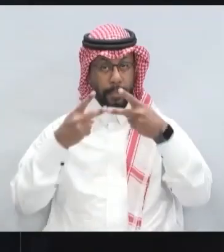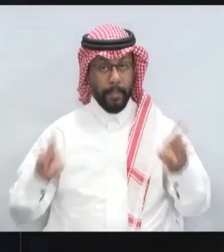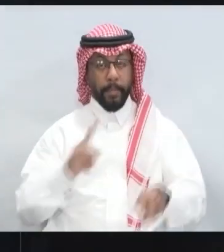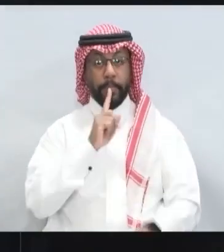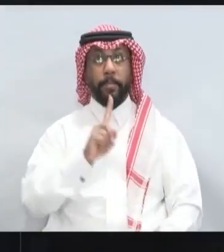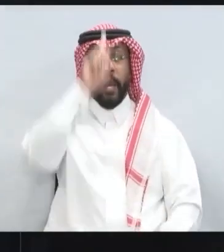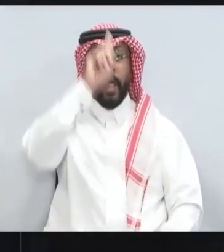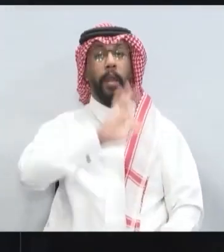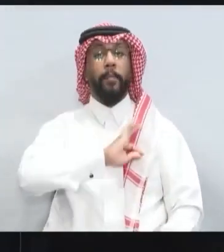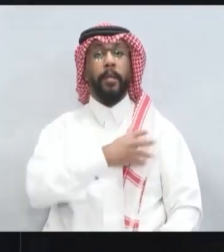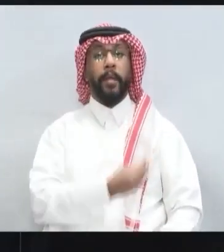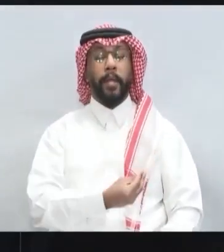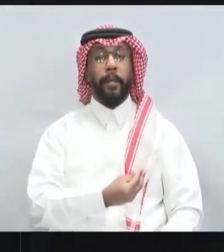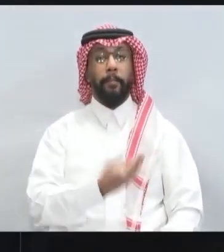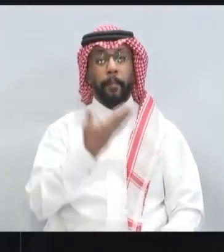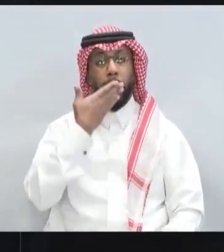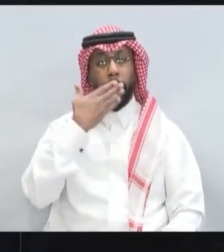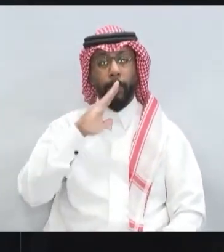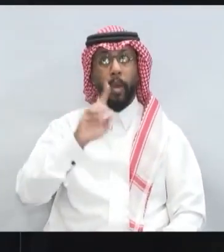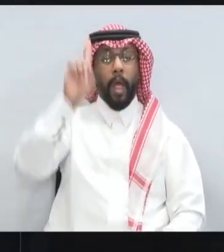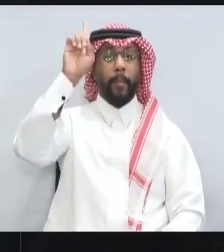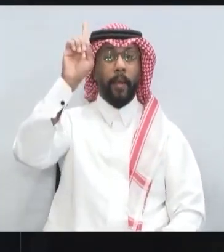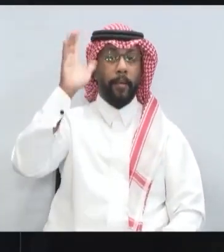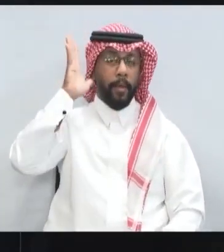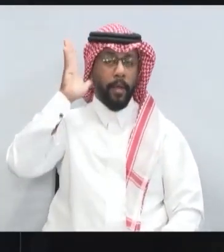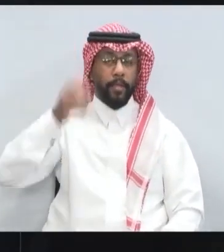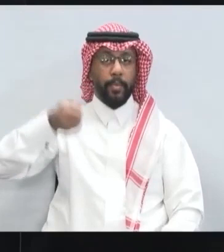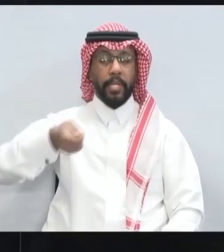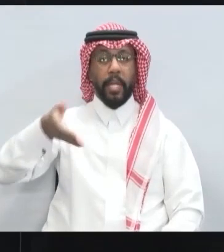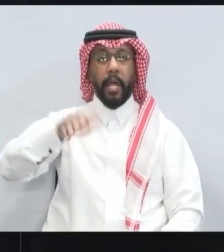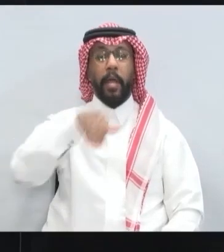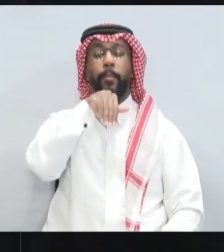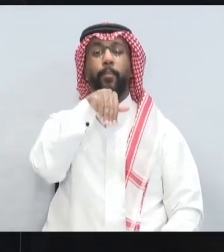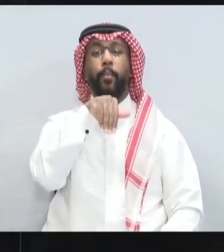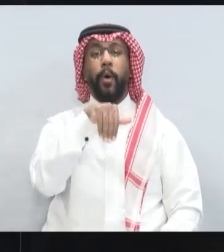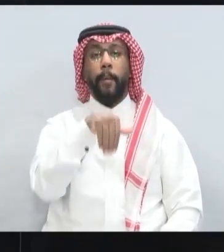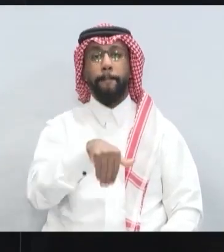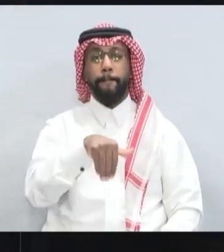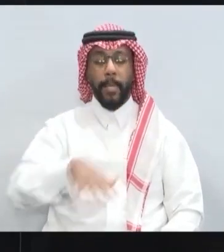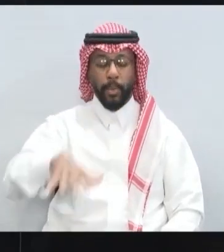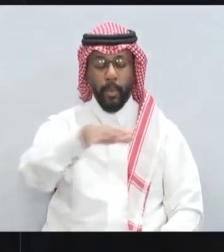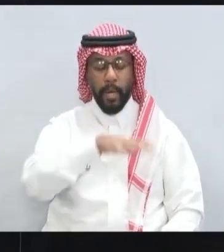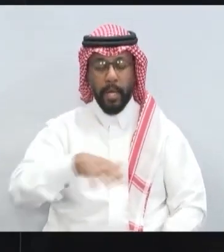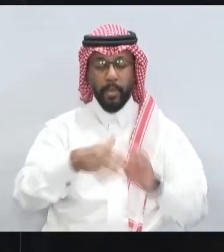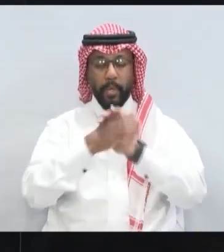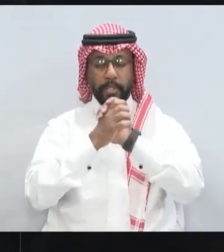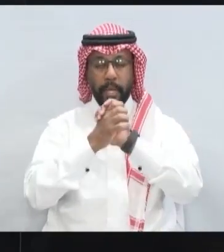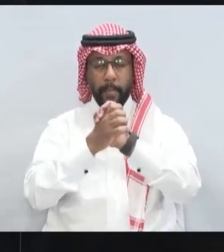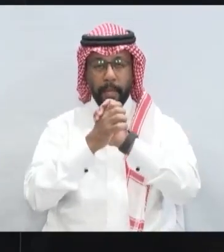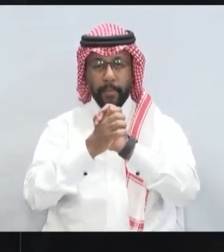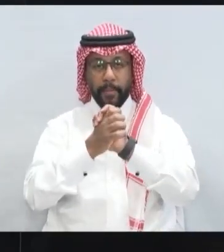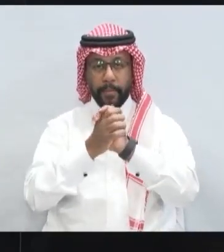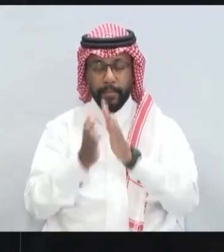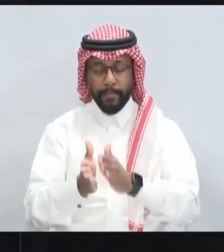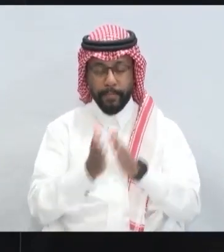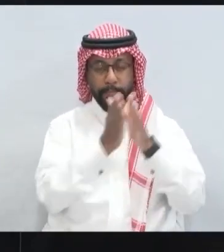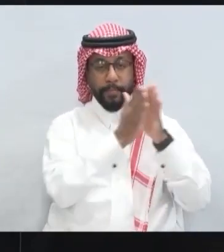بسم الله الرحمن الرحيم الحمد لله رب العالمين والصلاه والسلام على سيدنا ونبينا محمد عليه افضل